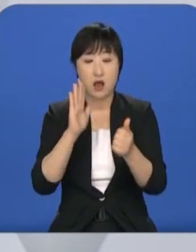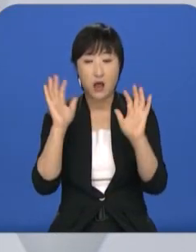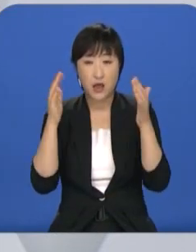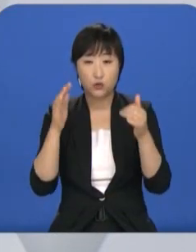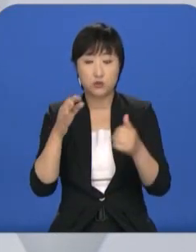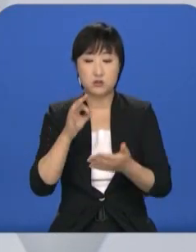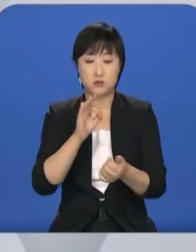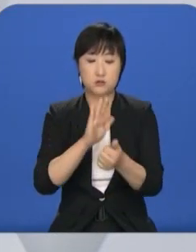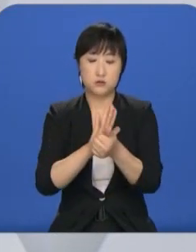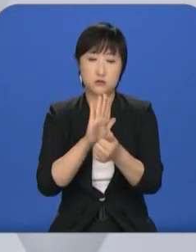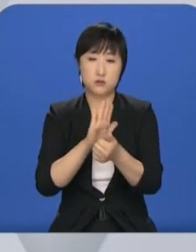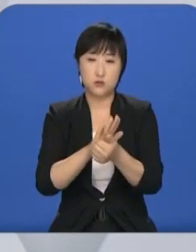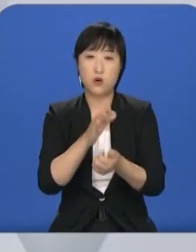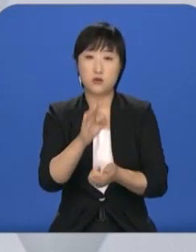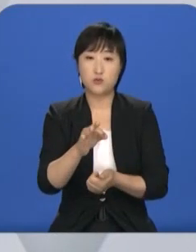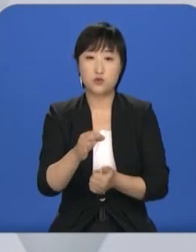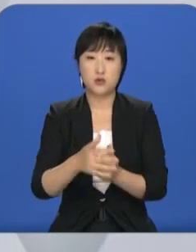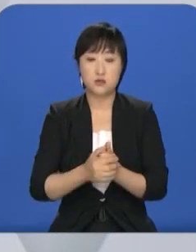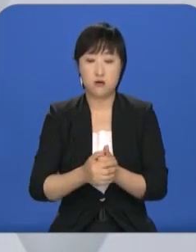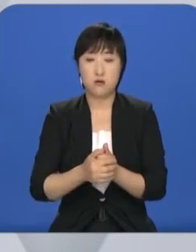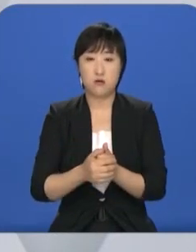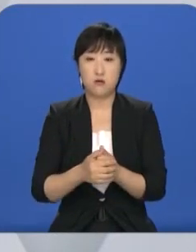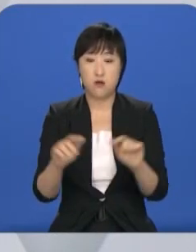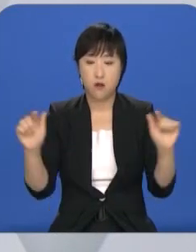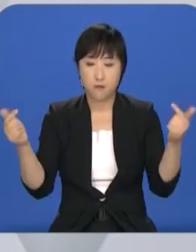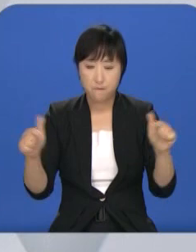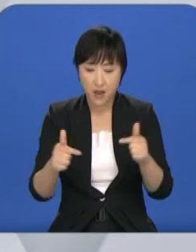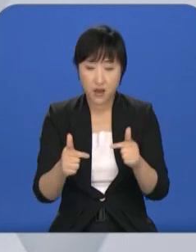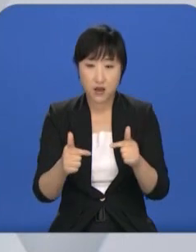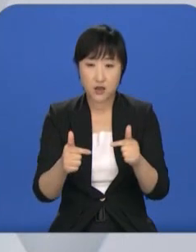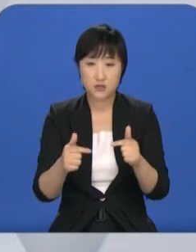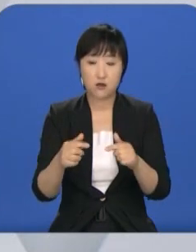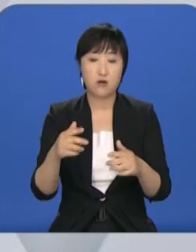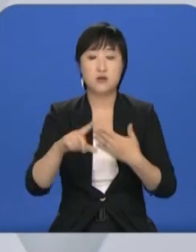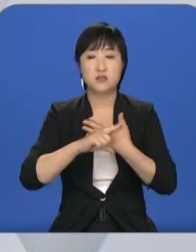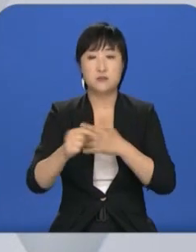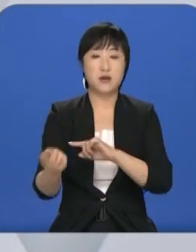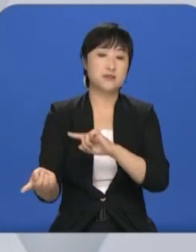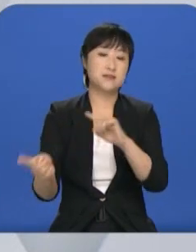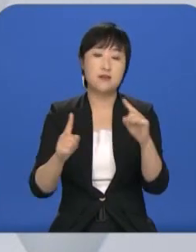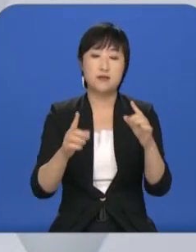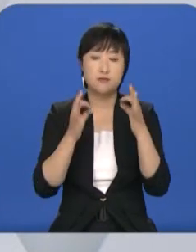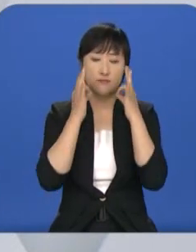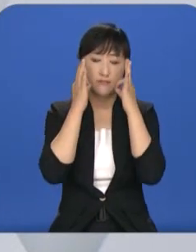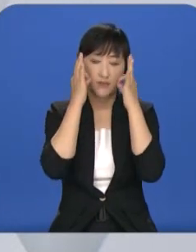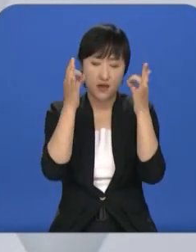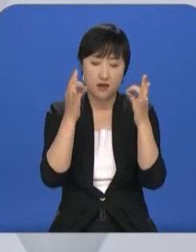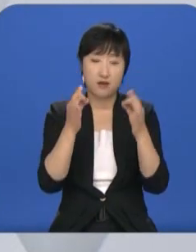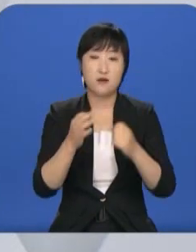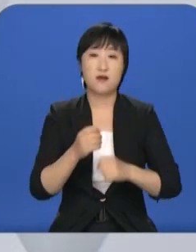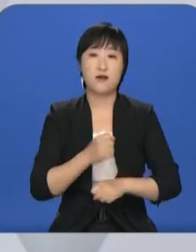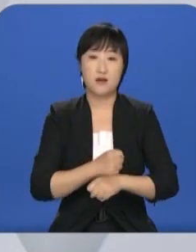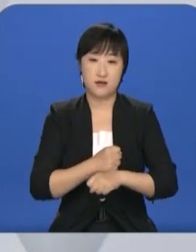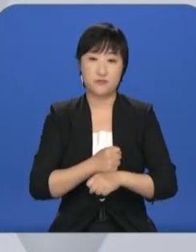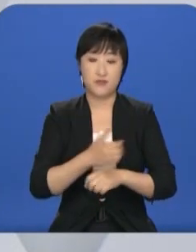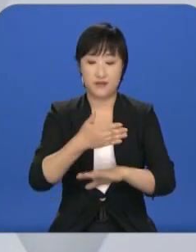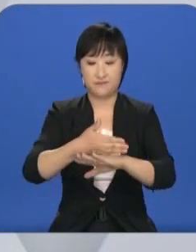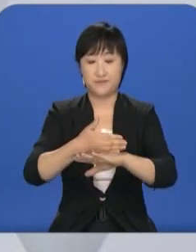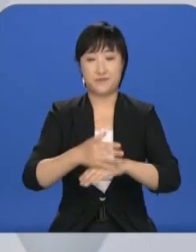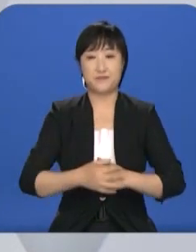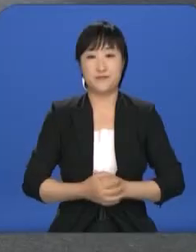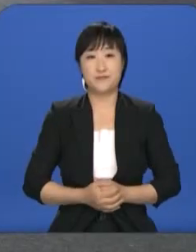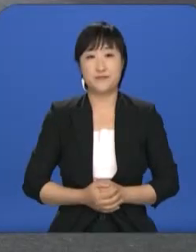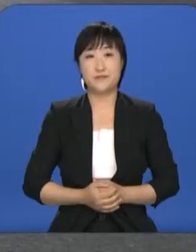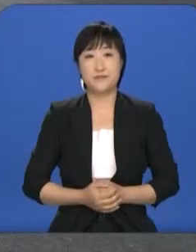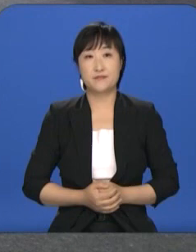지원 확대해가지고 소멸위기 지방 살리기에 총력을 다하고자 합니다.